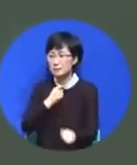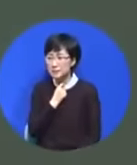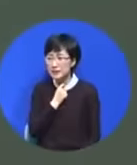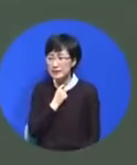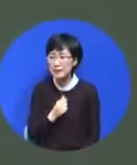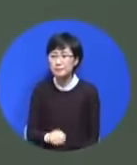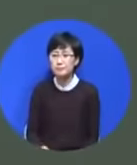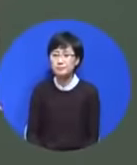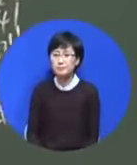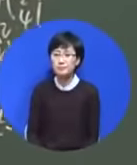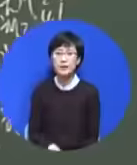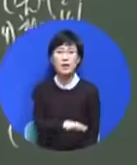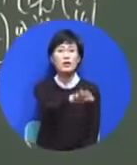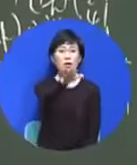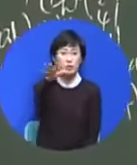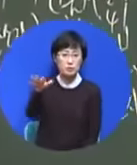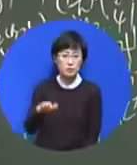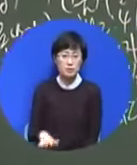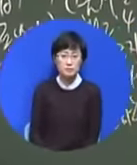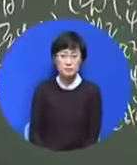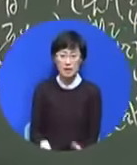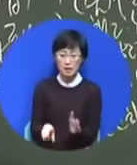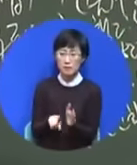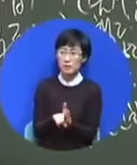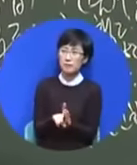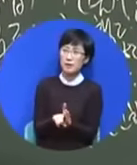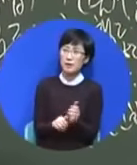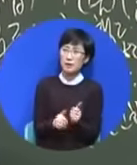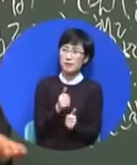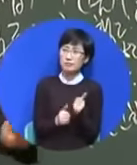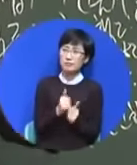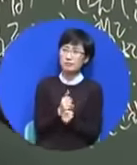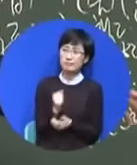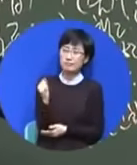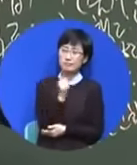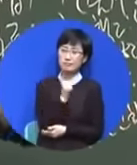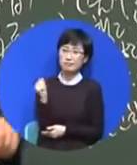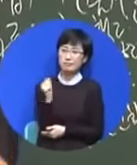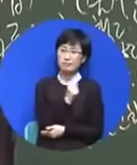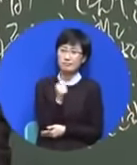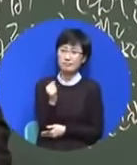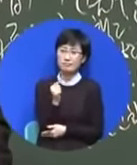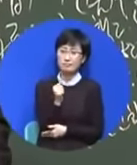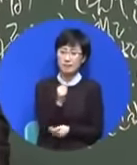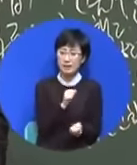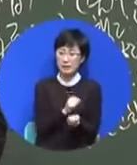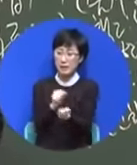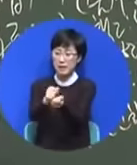부탁합니다 분이 흔들 많은 사람